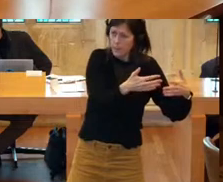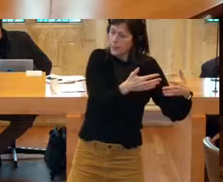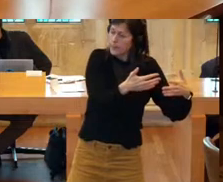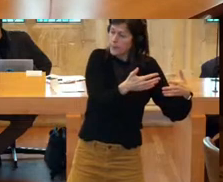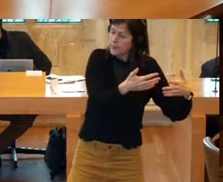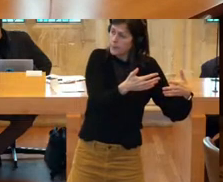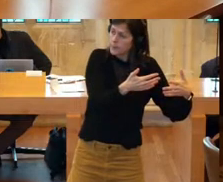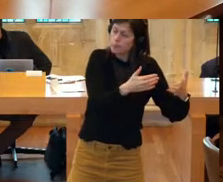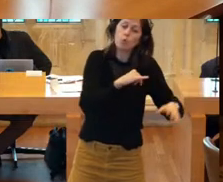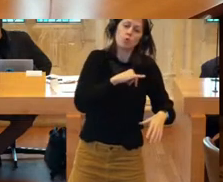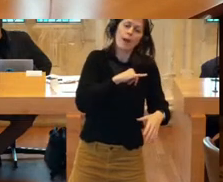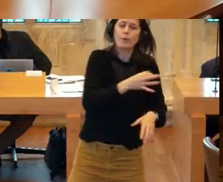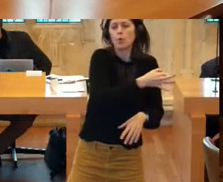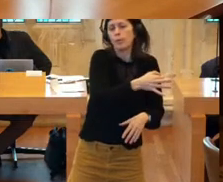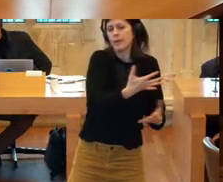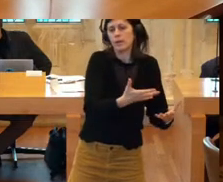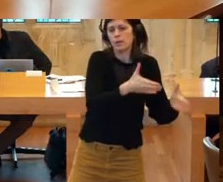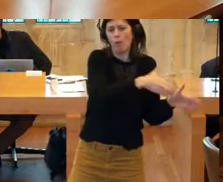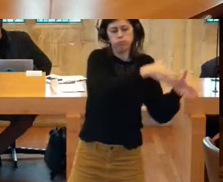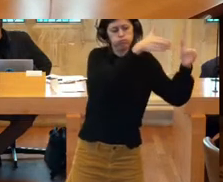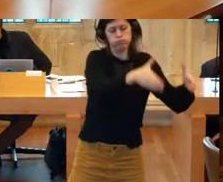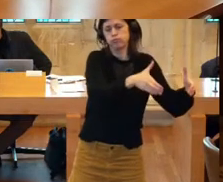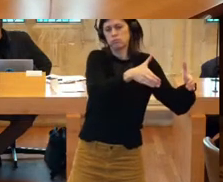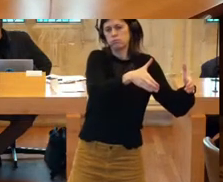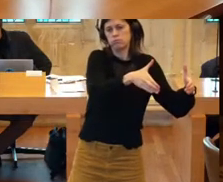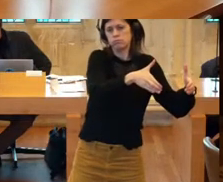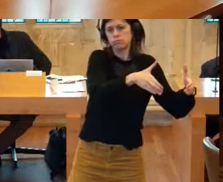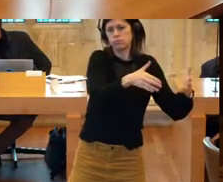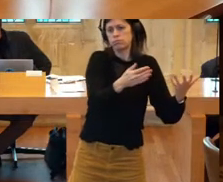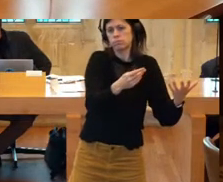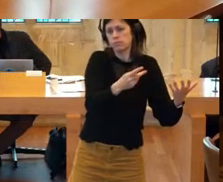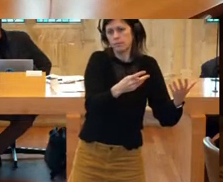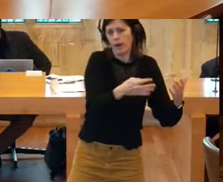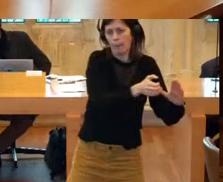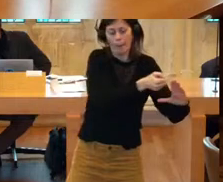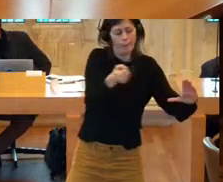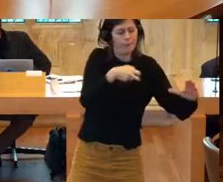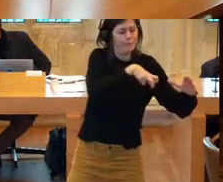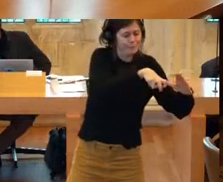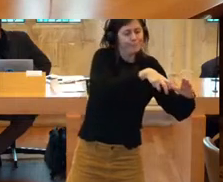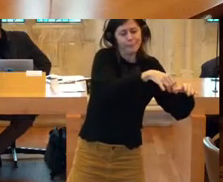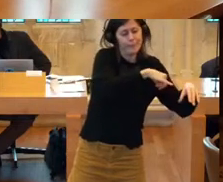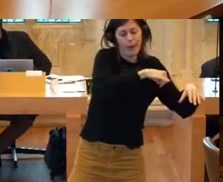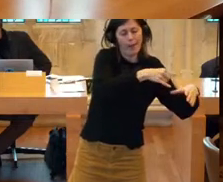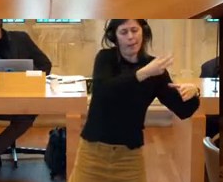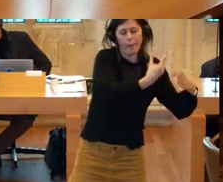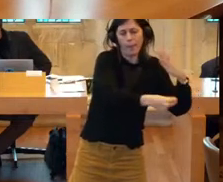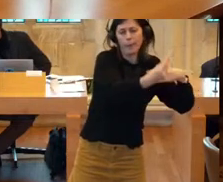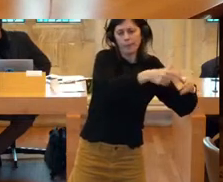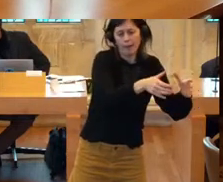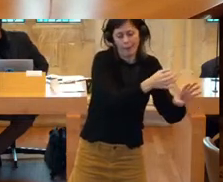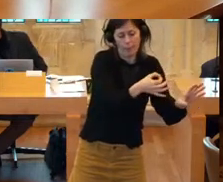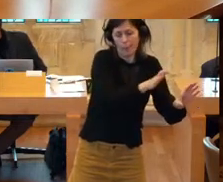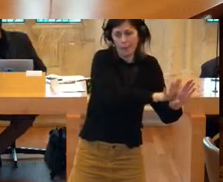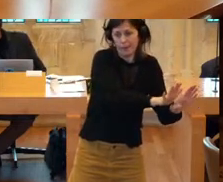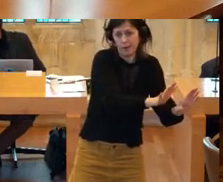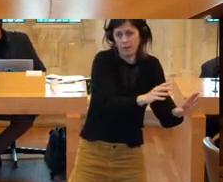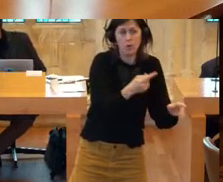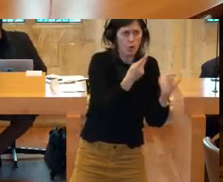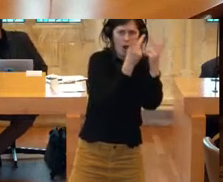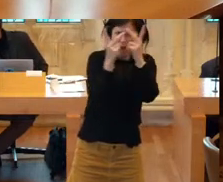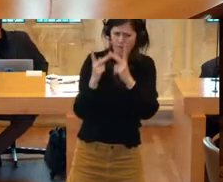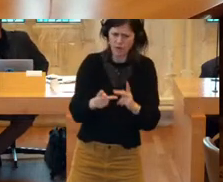de toilettes automatiques, tout simplement, comme on a un peu partout dans la ville. Voilà. Puisque effectivement ça avait été